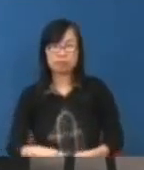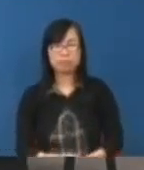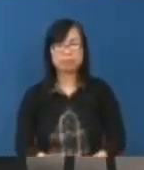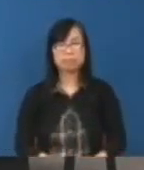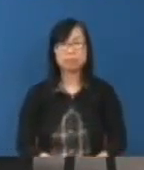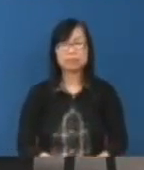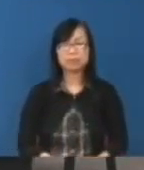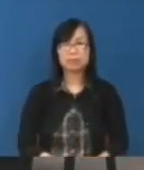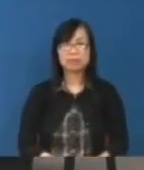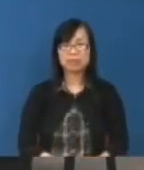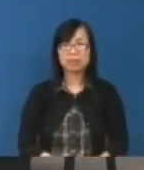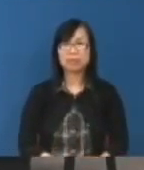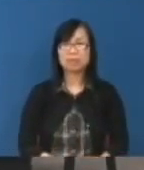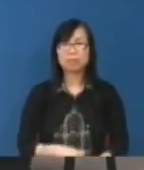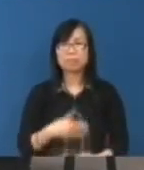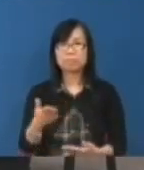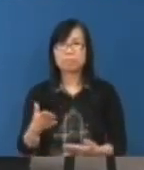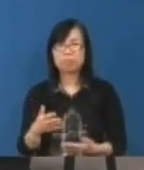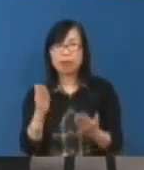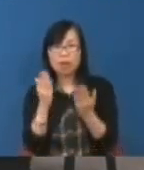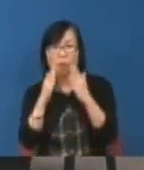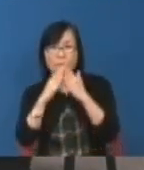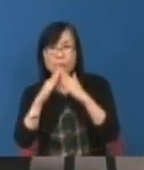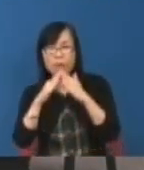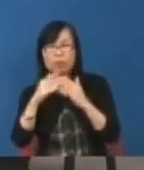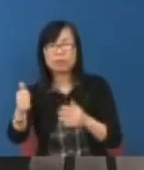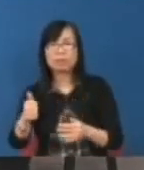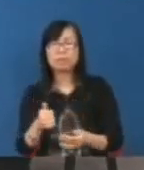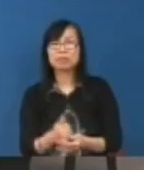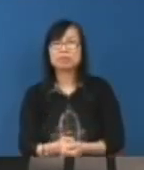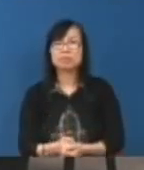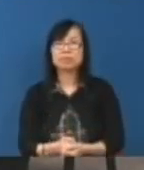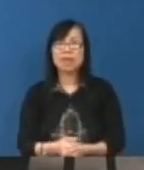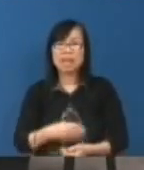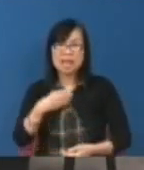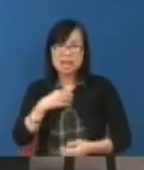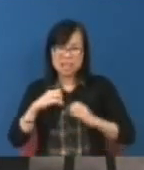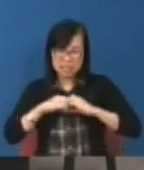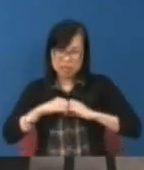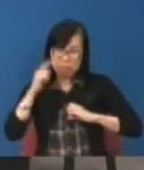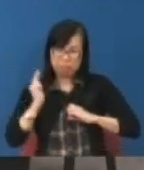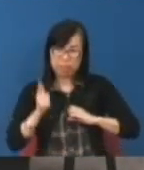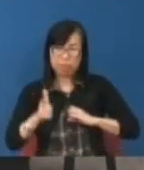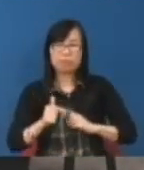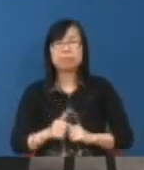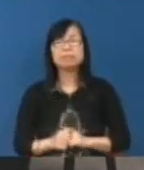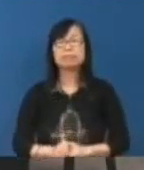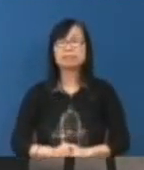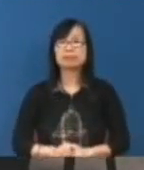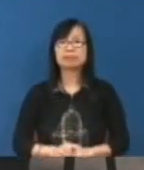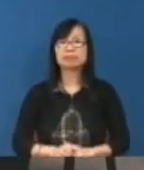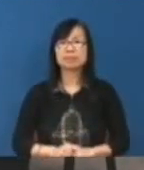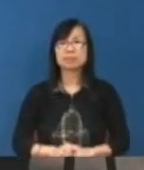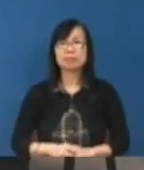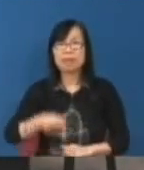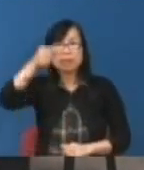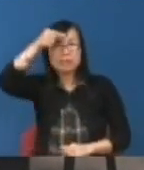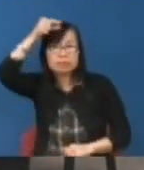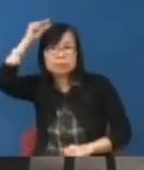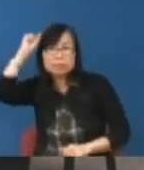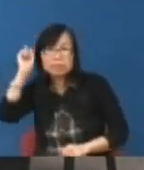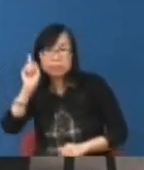痛。 嗯， 你有邊個教壞細路咧？係咪？我個細侄真係有啱嘅。 你就叻啦，你